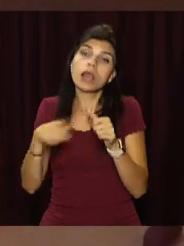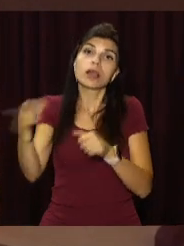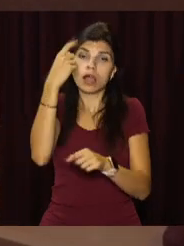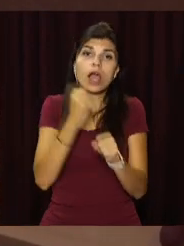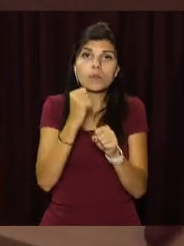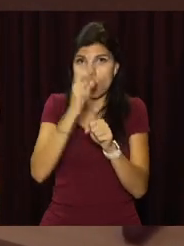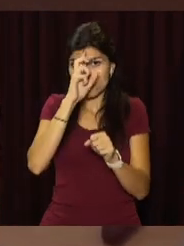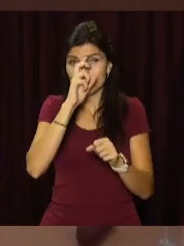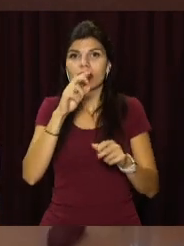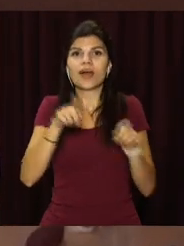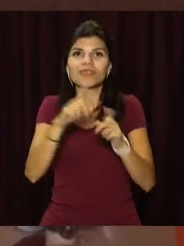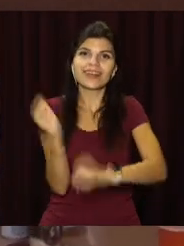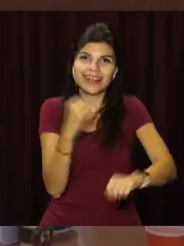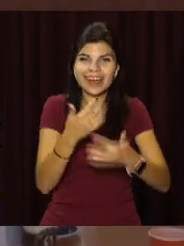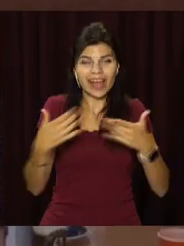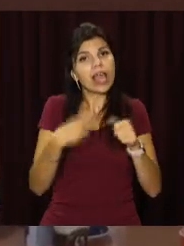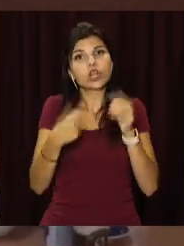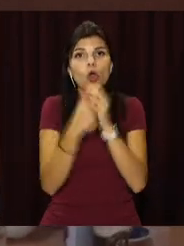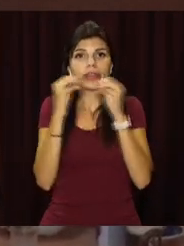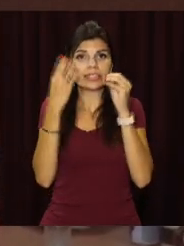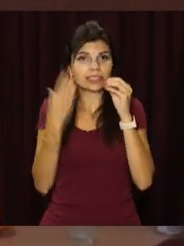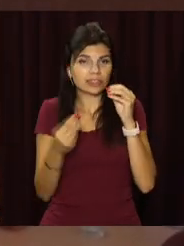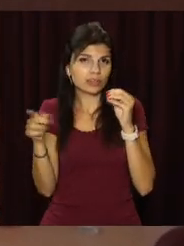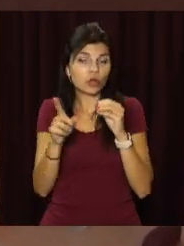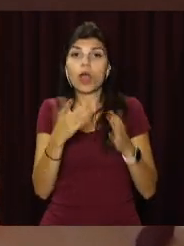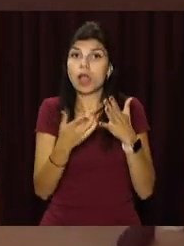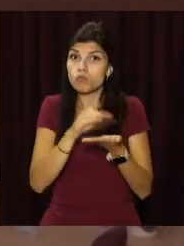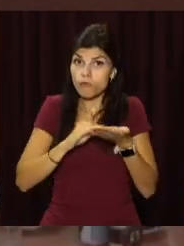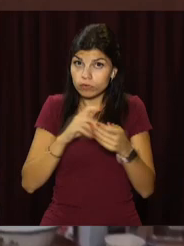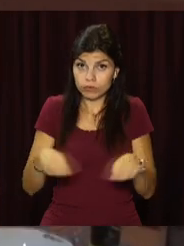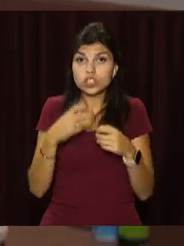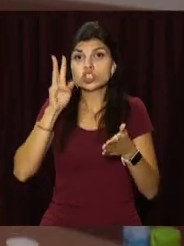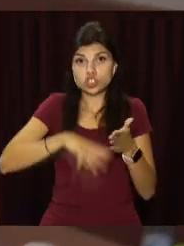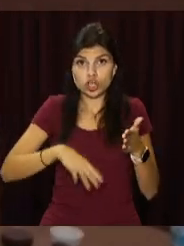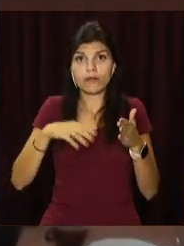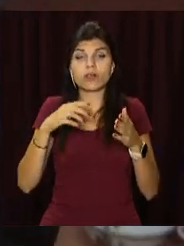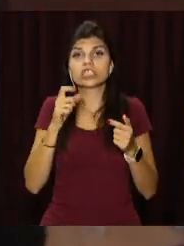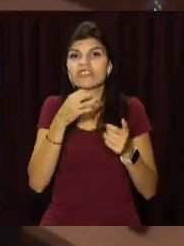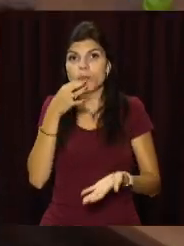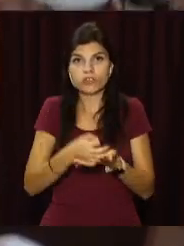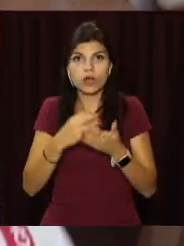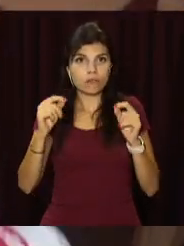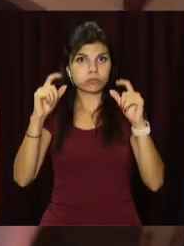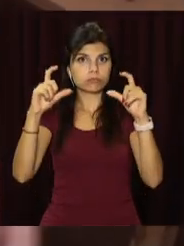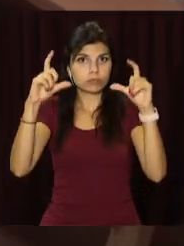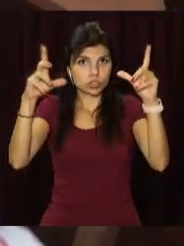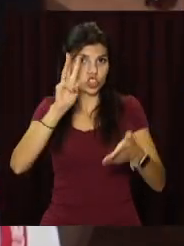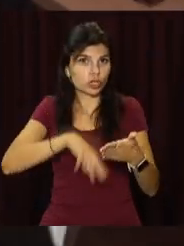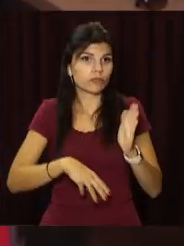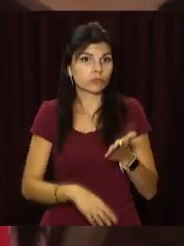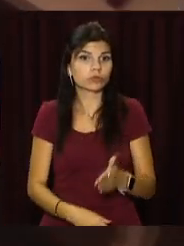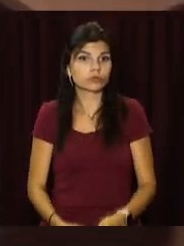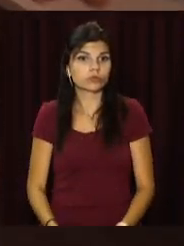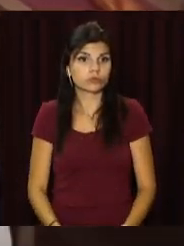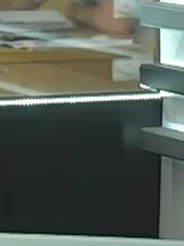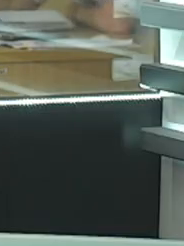роботами або ж адміністративним арештом до 10 діб. За повторні правопорушення штрафи та відповідальність